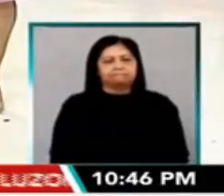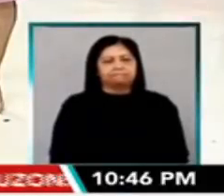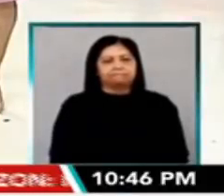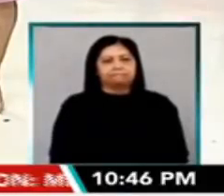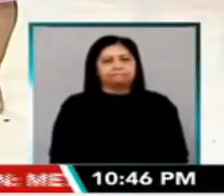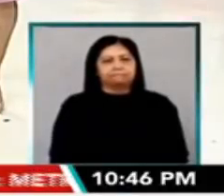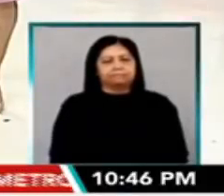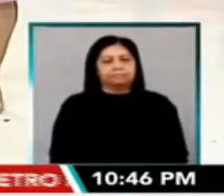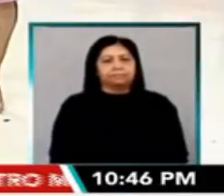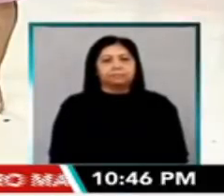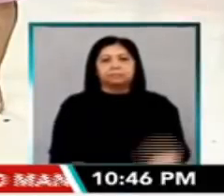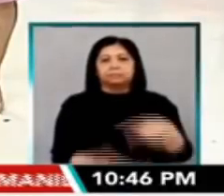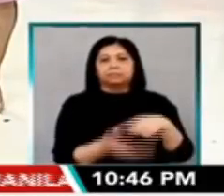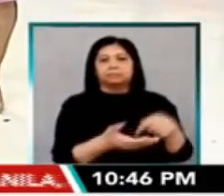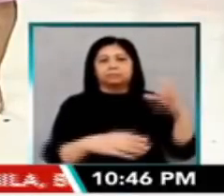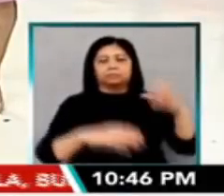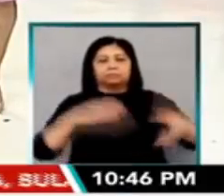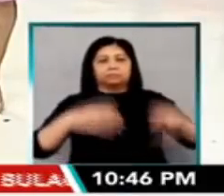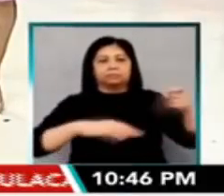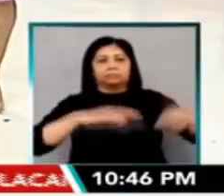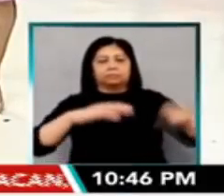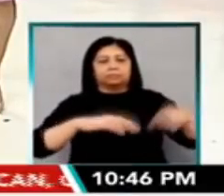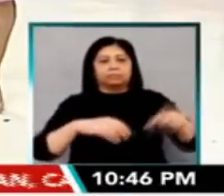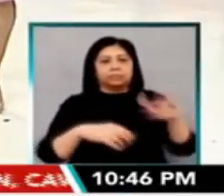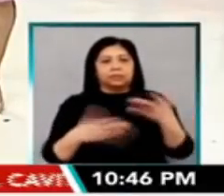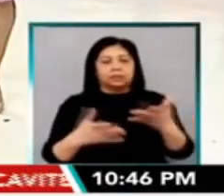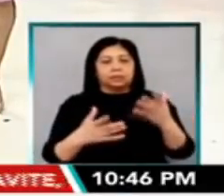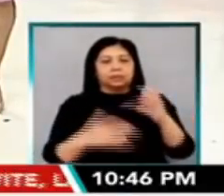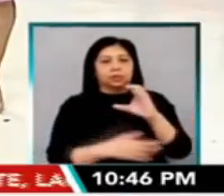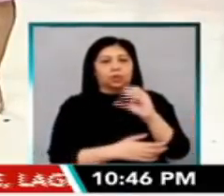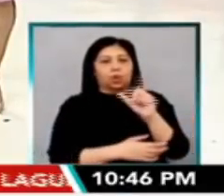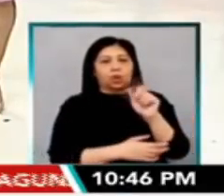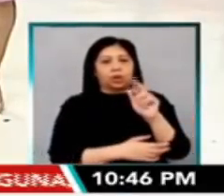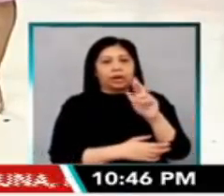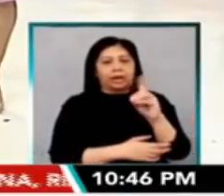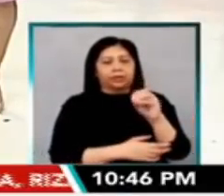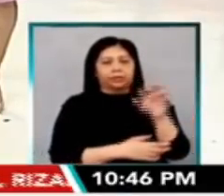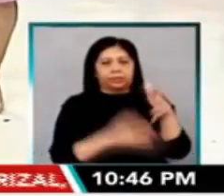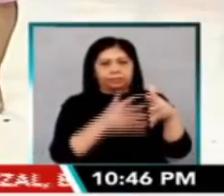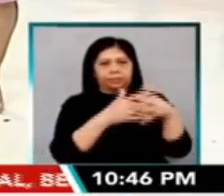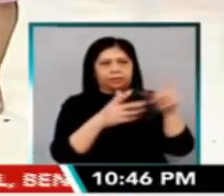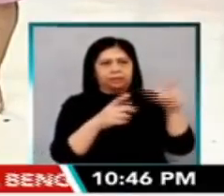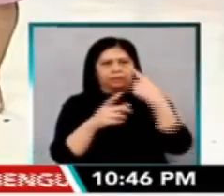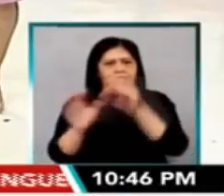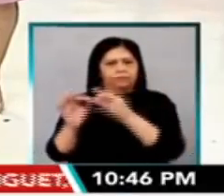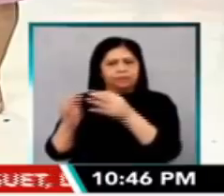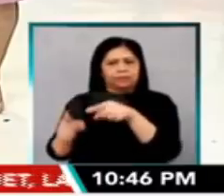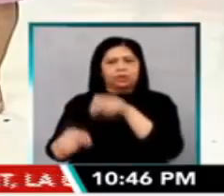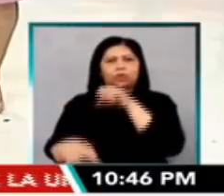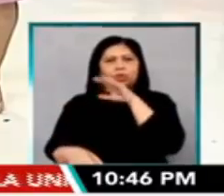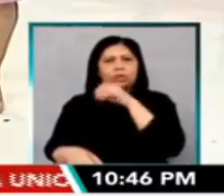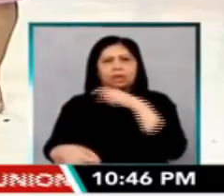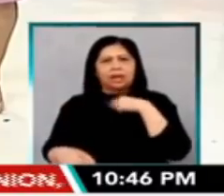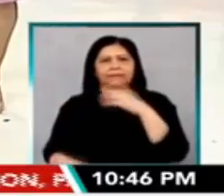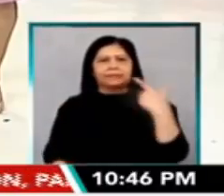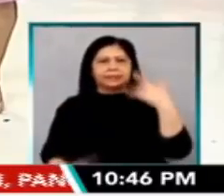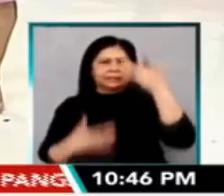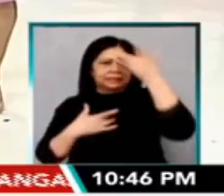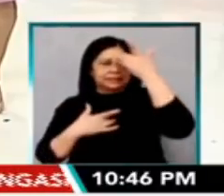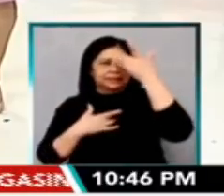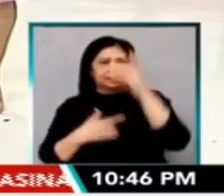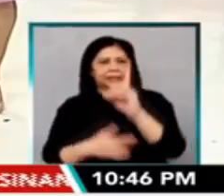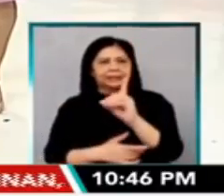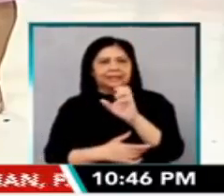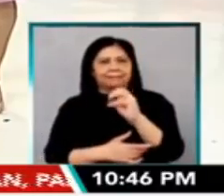Pinagbabayad ng korte ang lungsod ng Loveland sa Colorado sa Amerika para sa pamilya ng isang lolang may demensya na nabalian ng buto